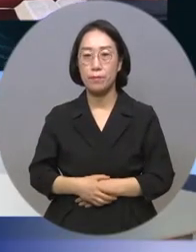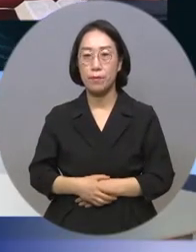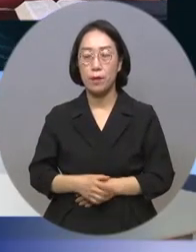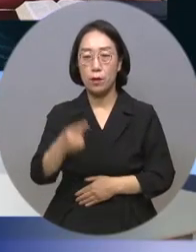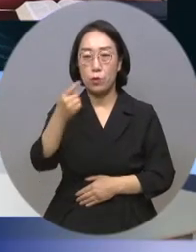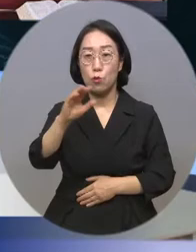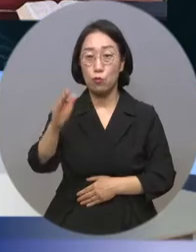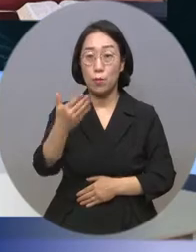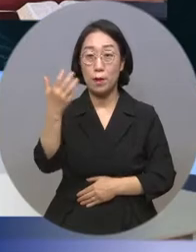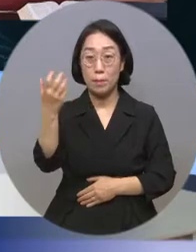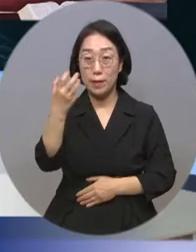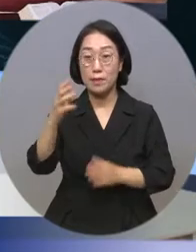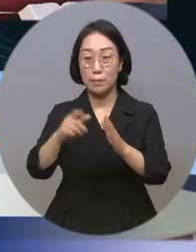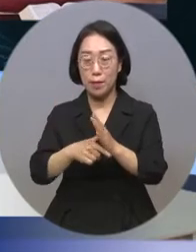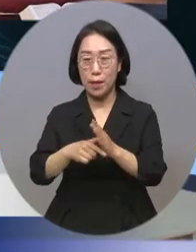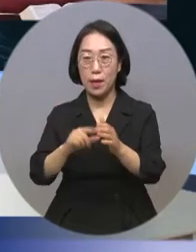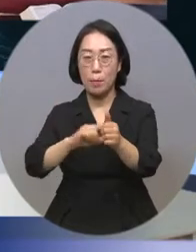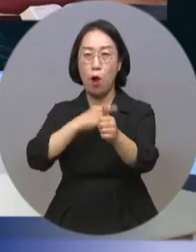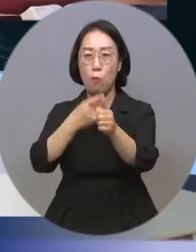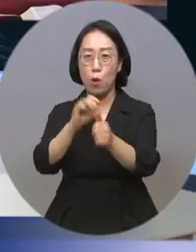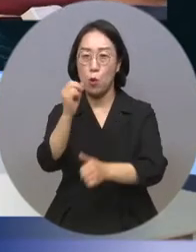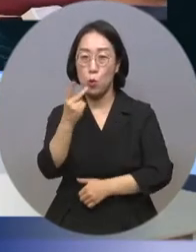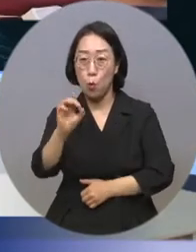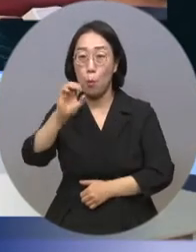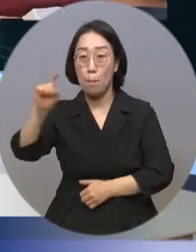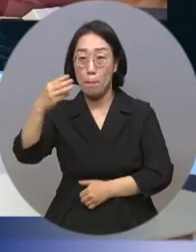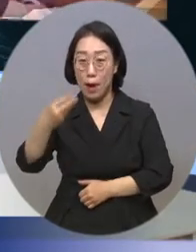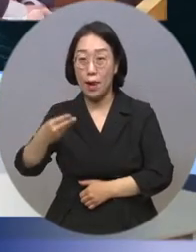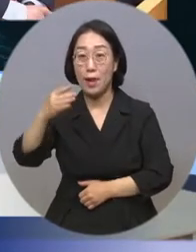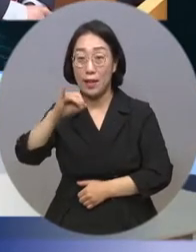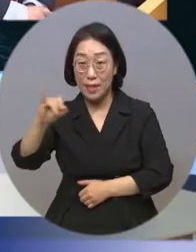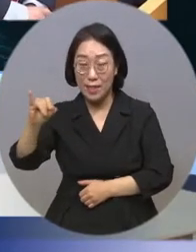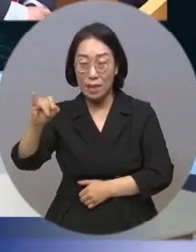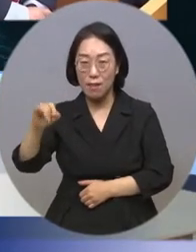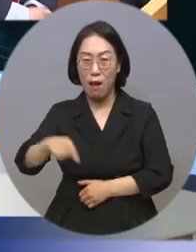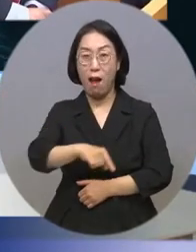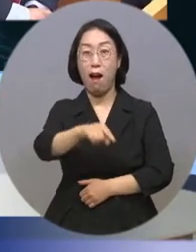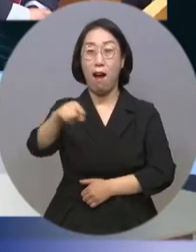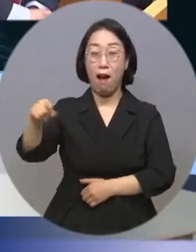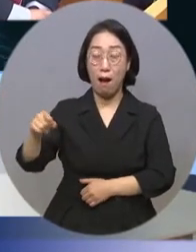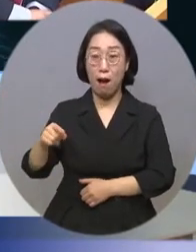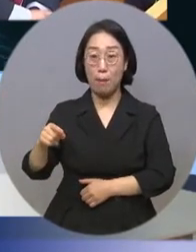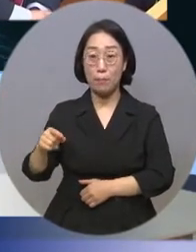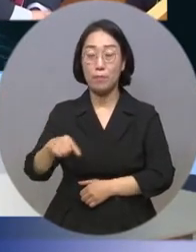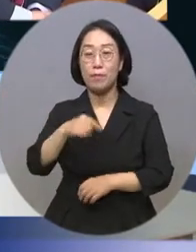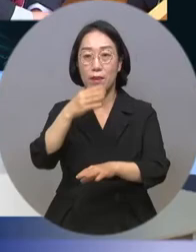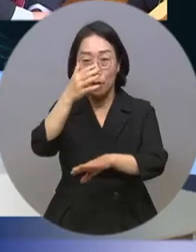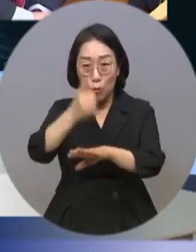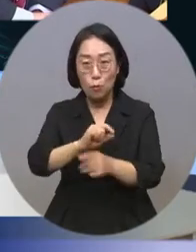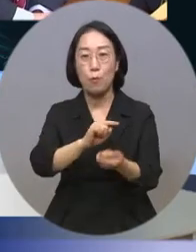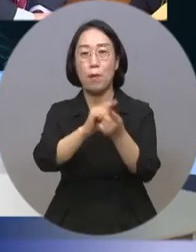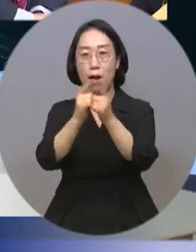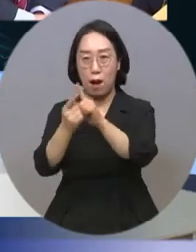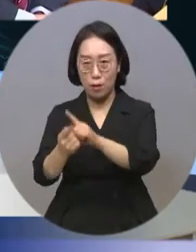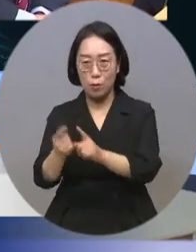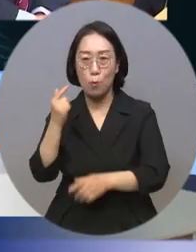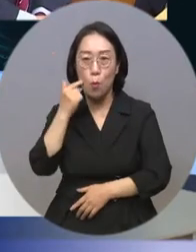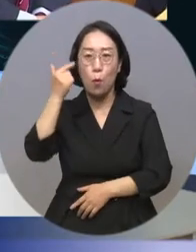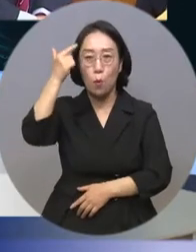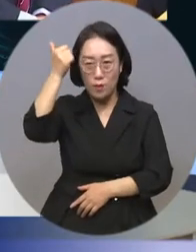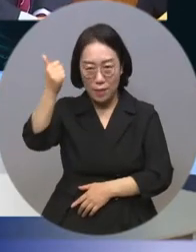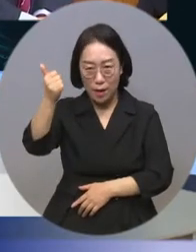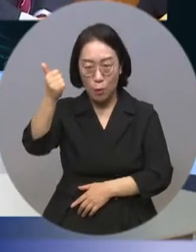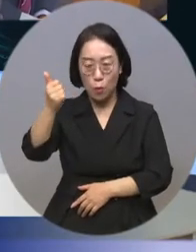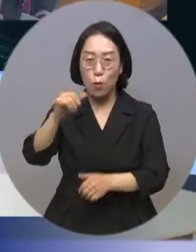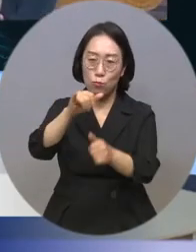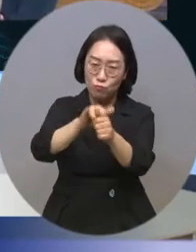80년대 용팔이로 세상을 떠들썩하게 했던 김용남 목사가 위기 청소년과 전과자를 돌보는 사역자로